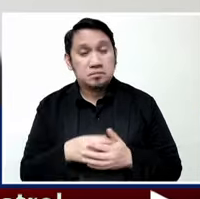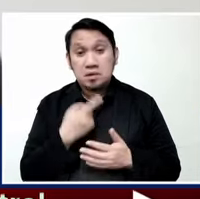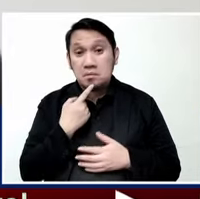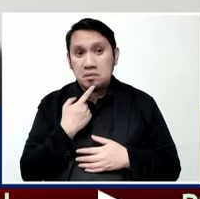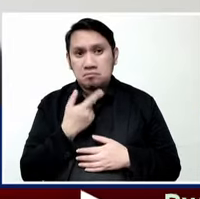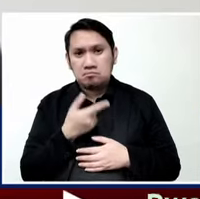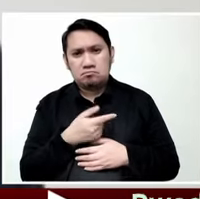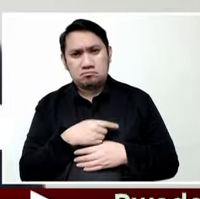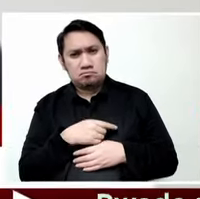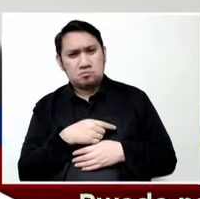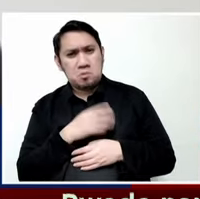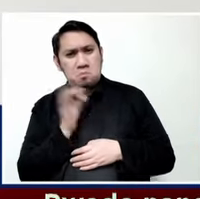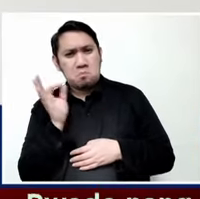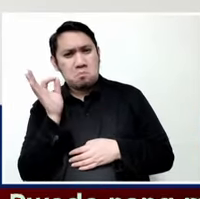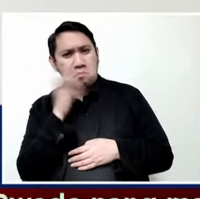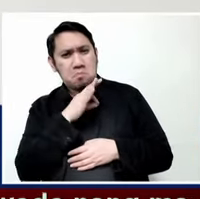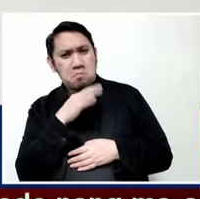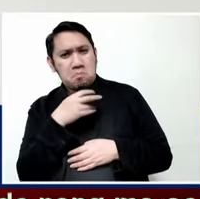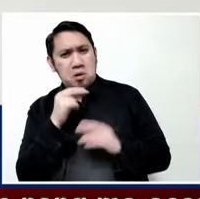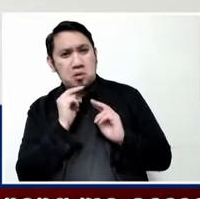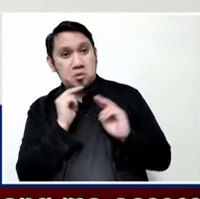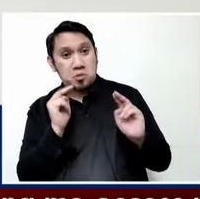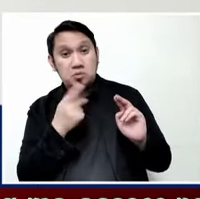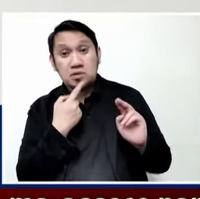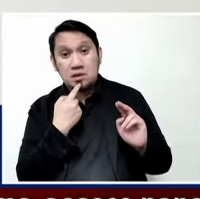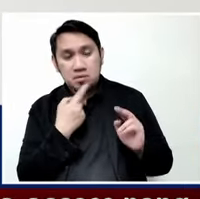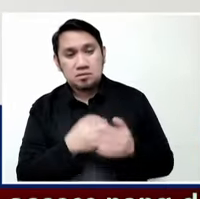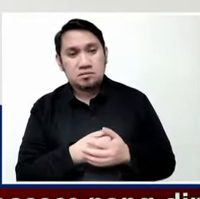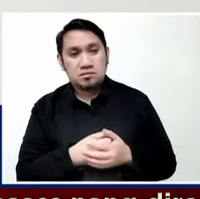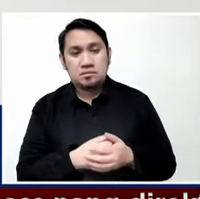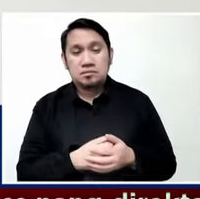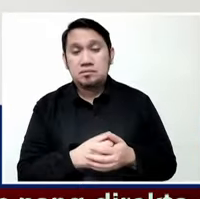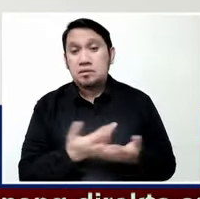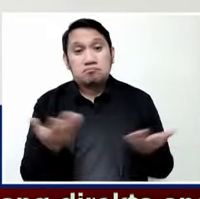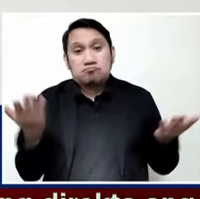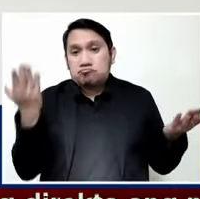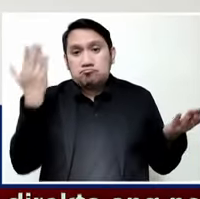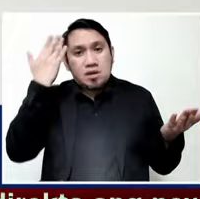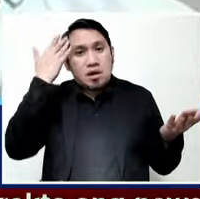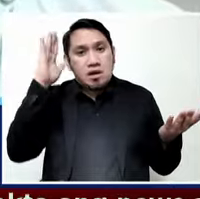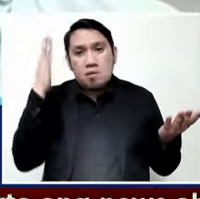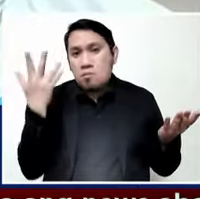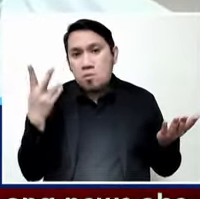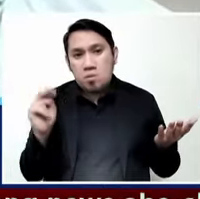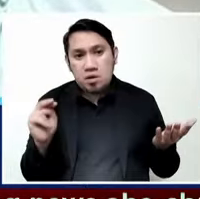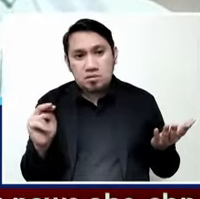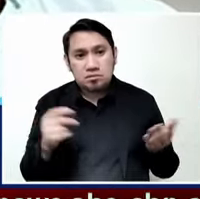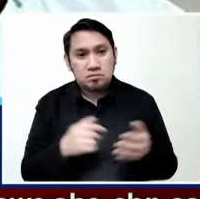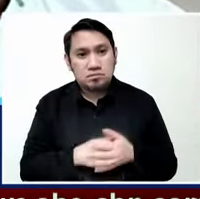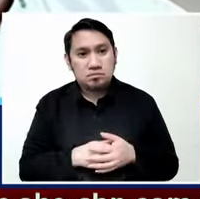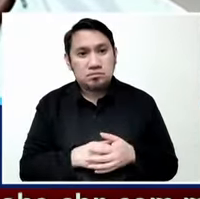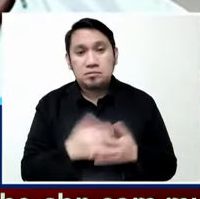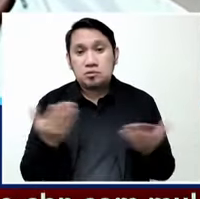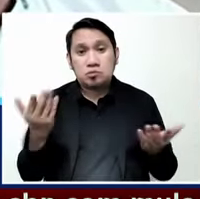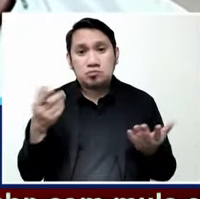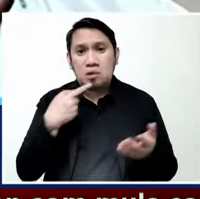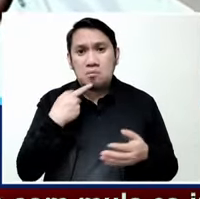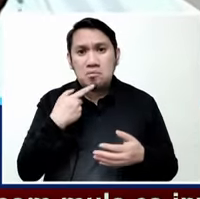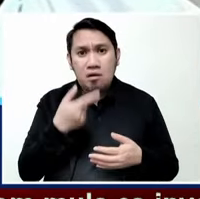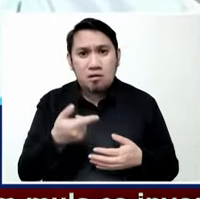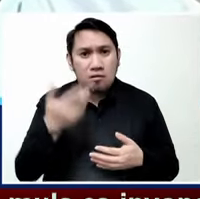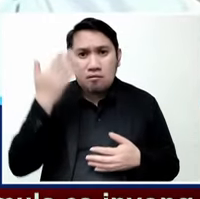kampo ni Teves. Uuwi naman. Hindi lang today. Po alam kung ilan. Eh hindi nga daw po niya malaman